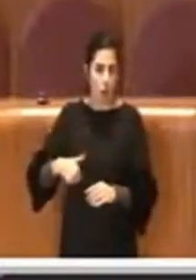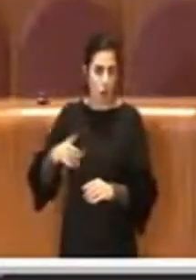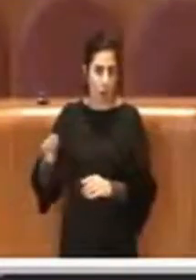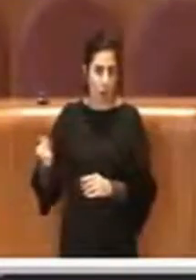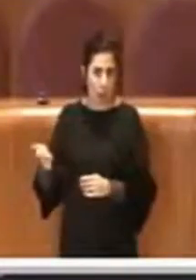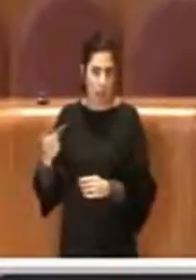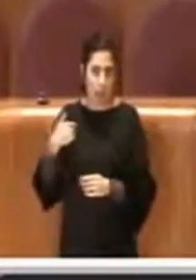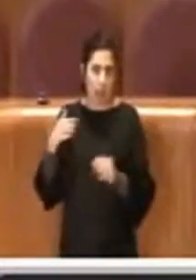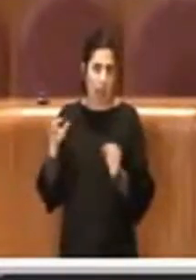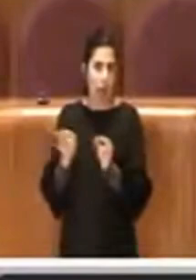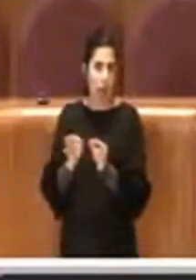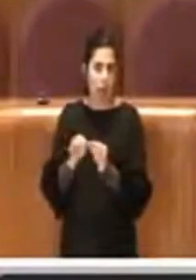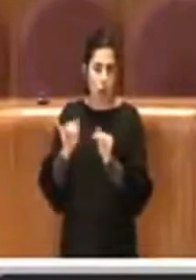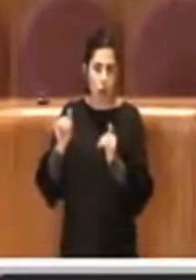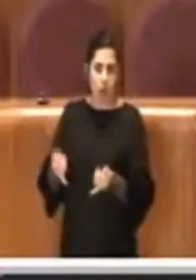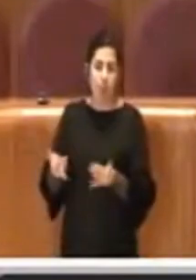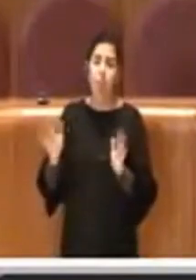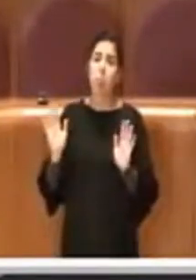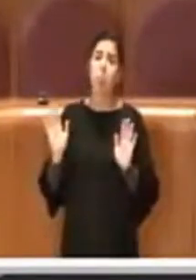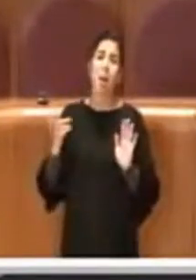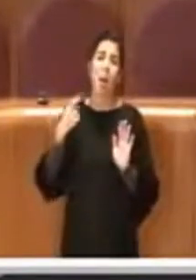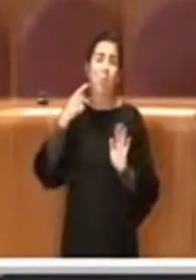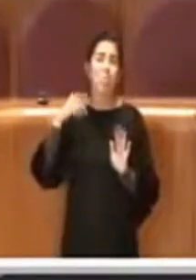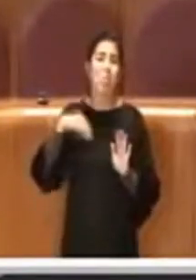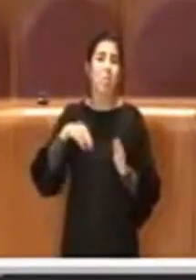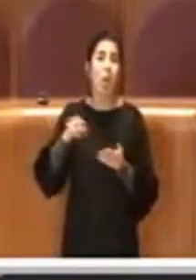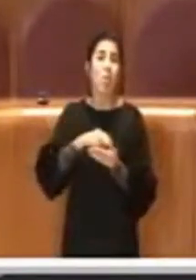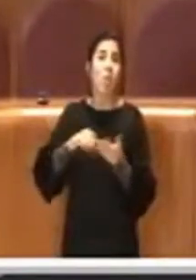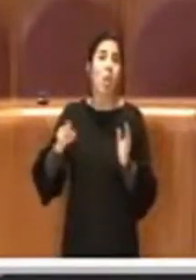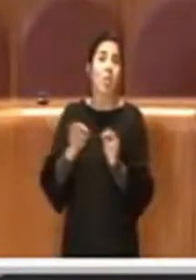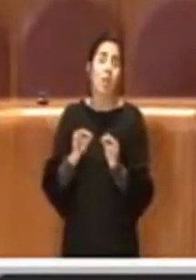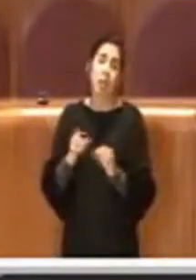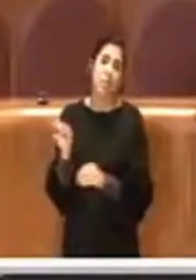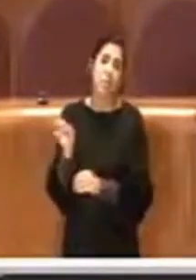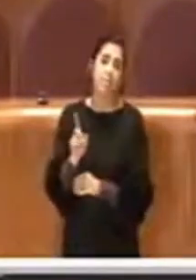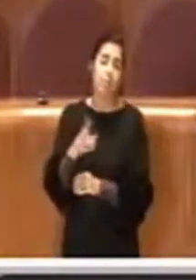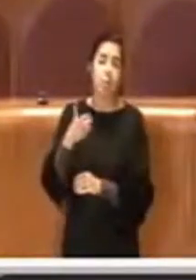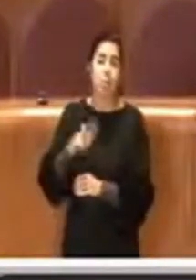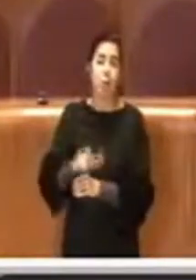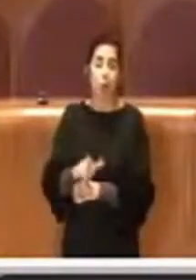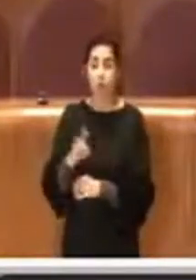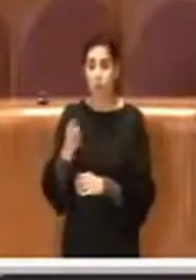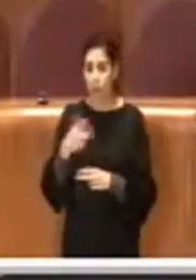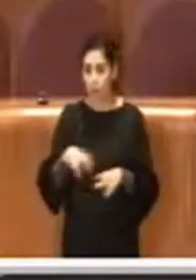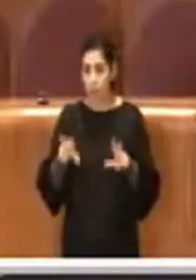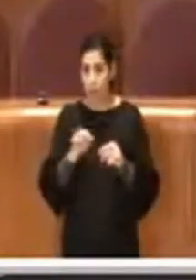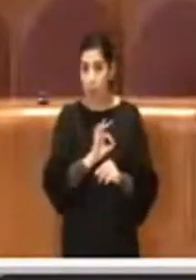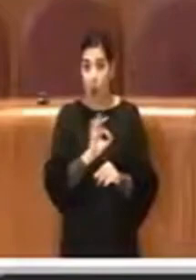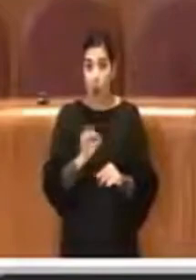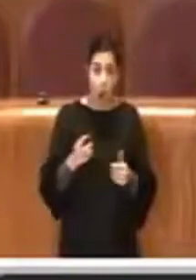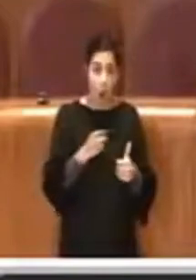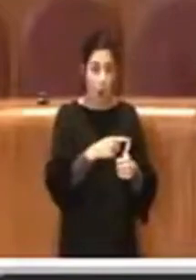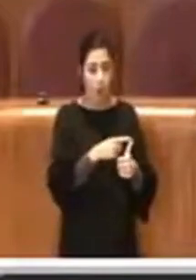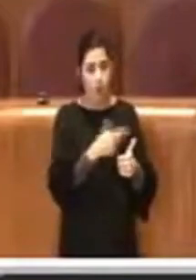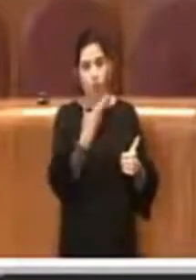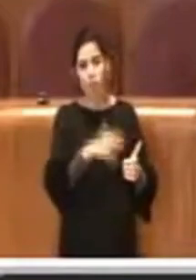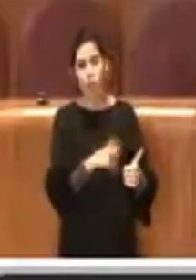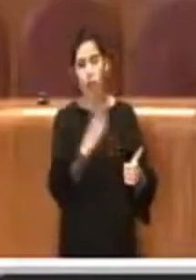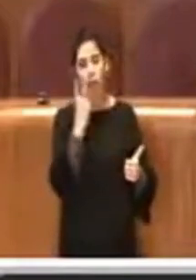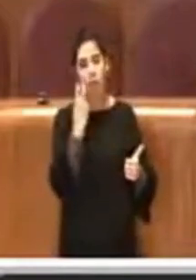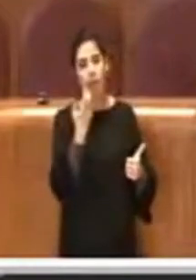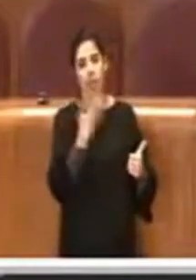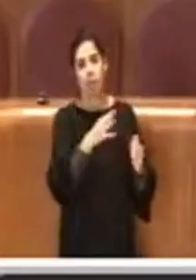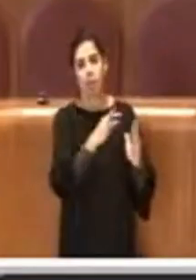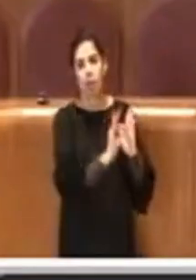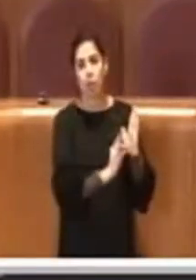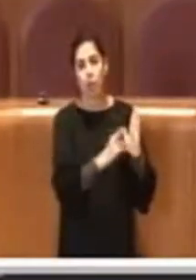mozione, però onestamente non mi sento di votarla favorevolmente perché o ripete delle cose già previste dal regolamento